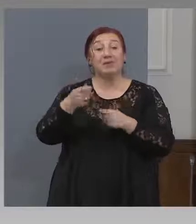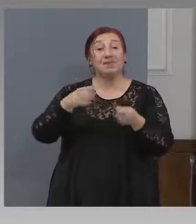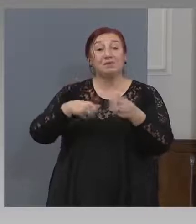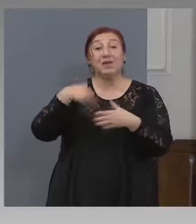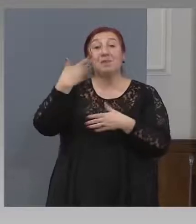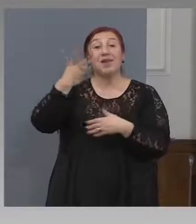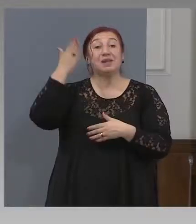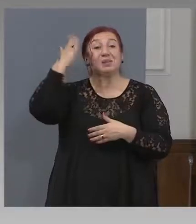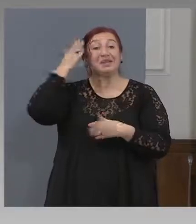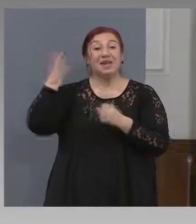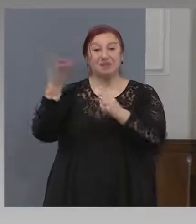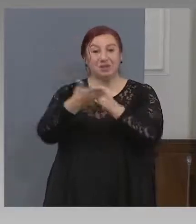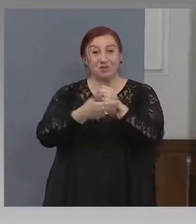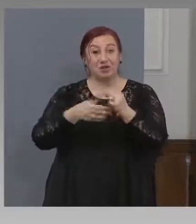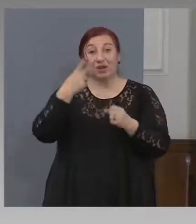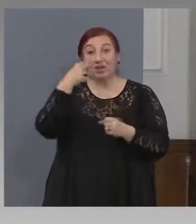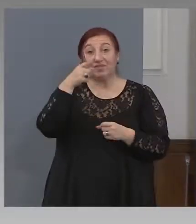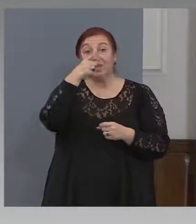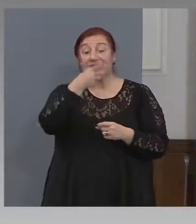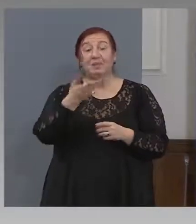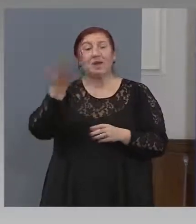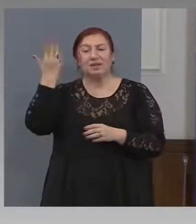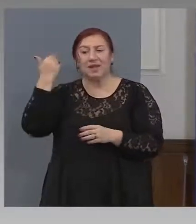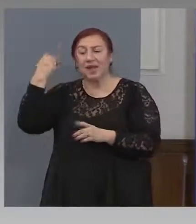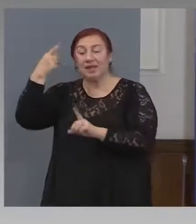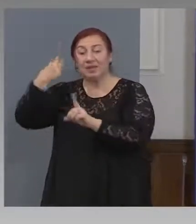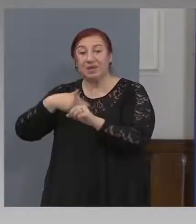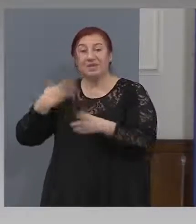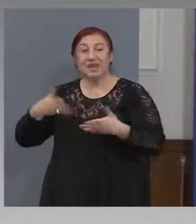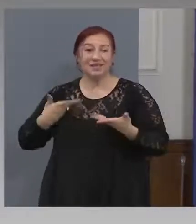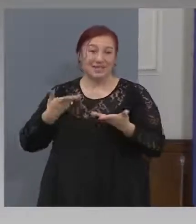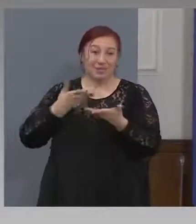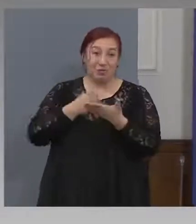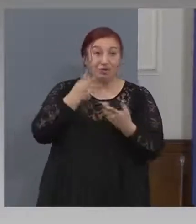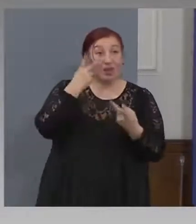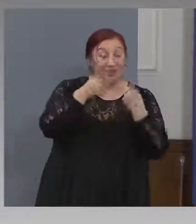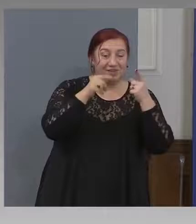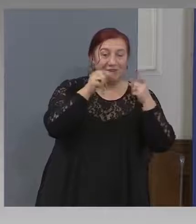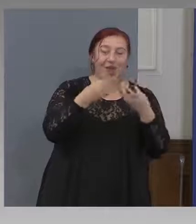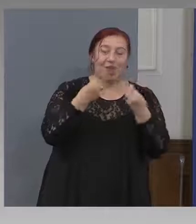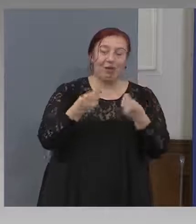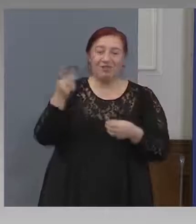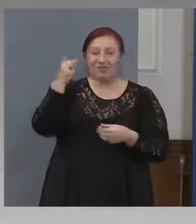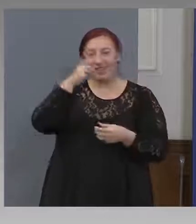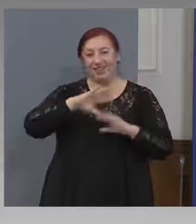да видя как са се организирали, че те цял месец искаха да го провеждат. Хубав ден на всички!